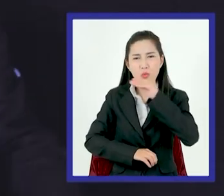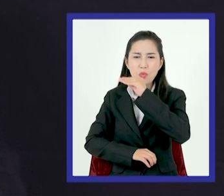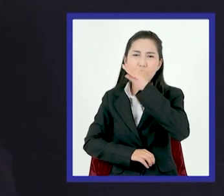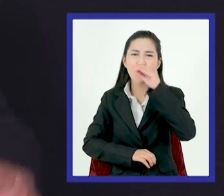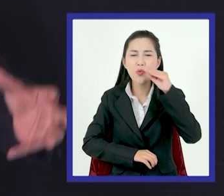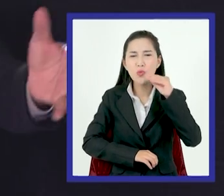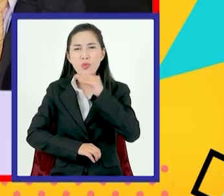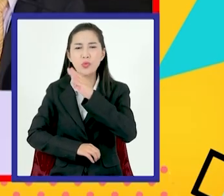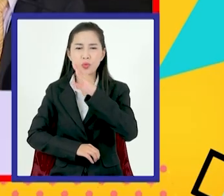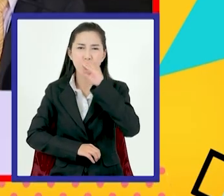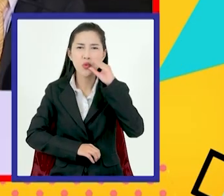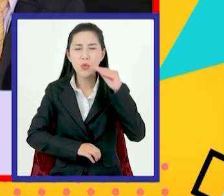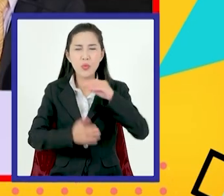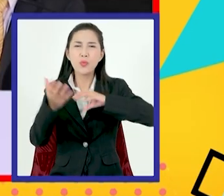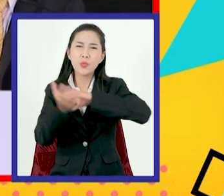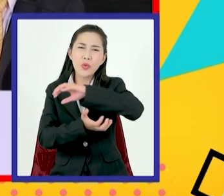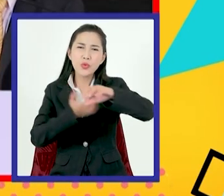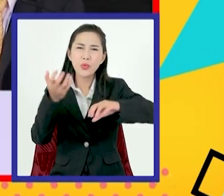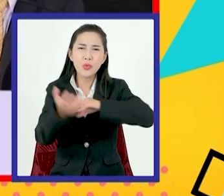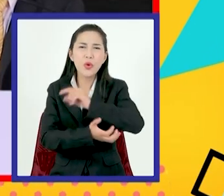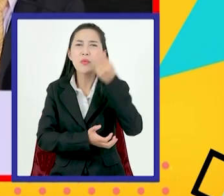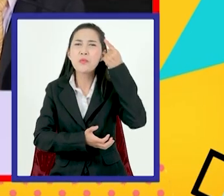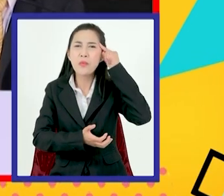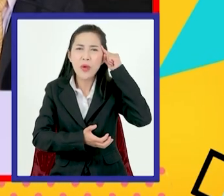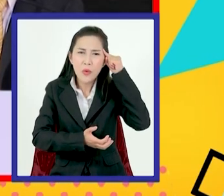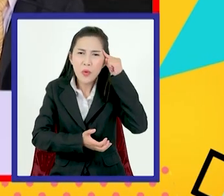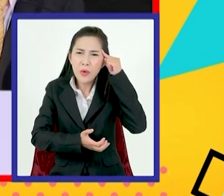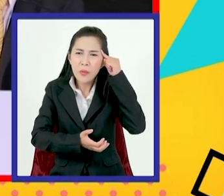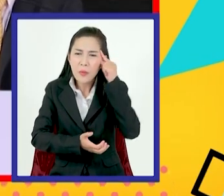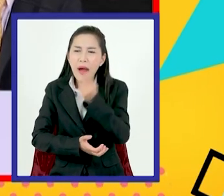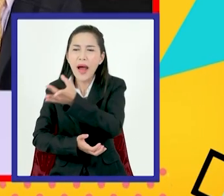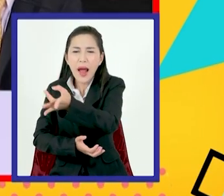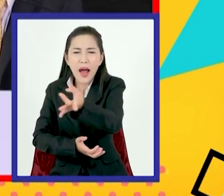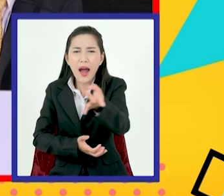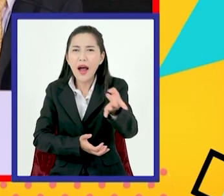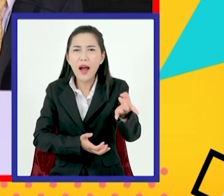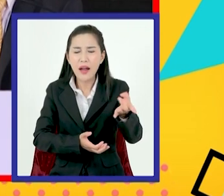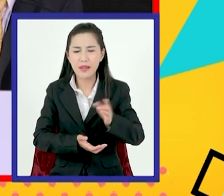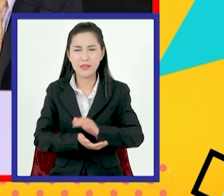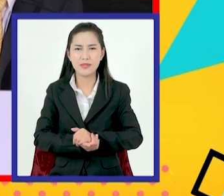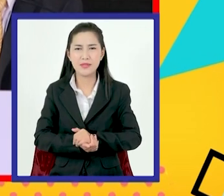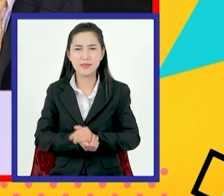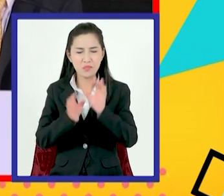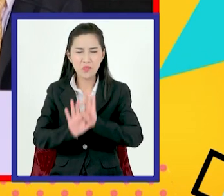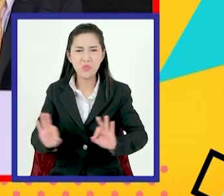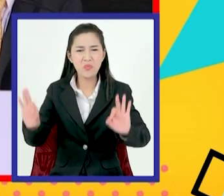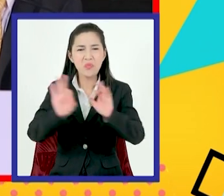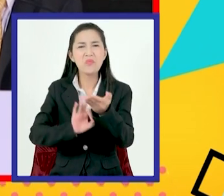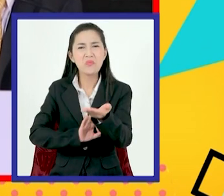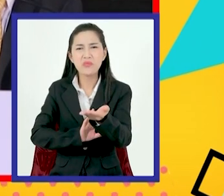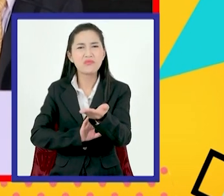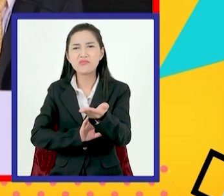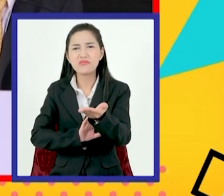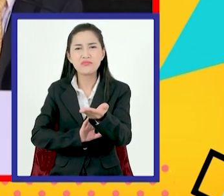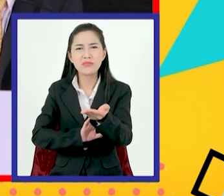ที่อาจารย์วสันต์บอกผสมกันจนกระทั่งไม่รู้พันอะไรเป็นพันอะไรใช่ไหมเพราะฉะนั้นเนี่ยนะเขาไม่มีที่มา